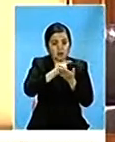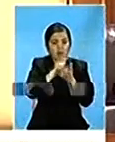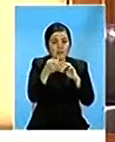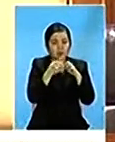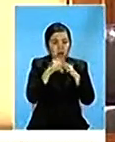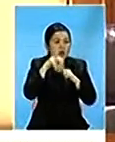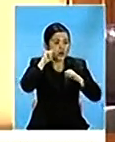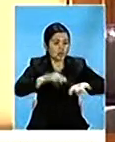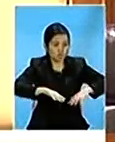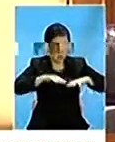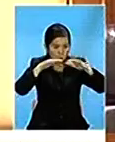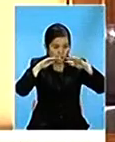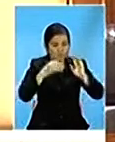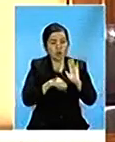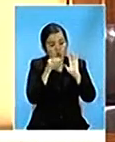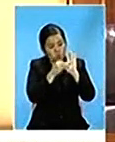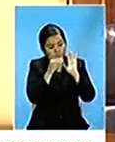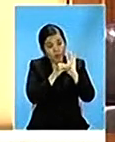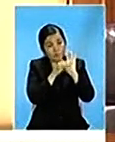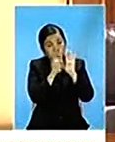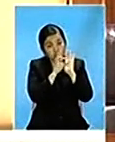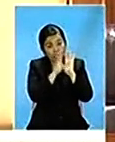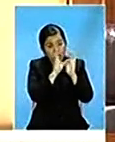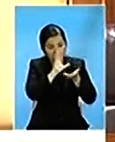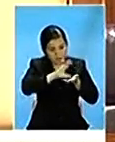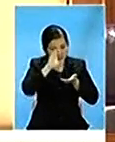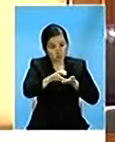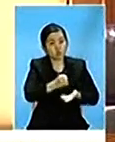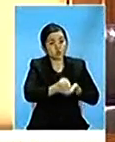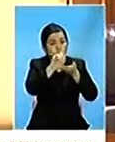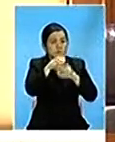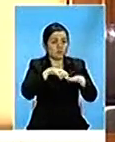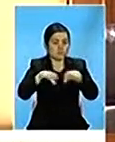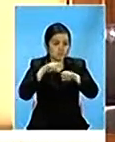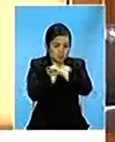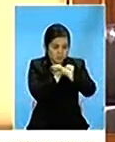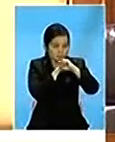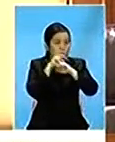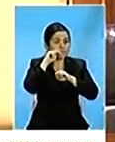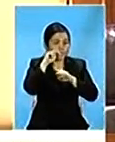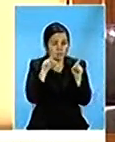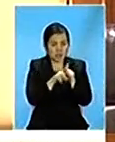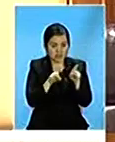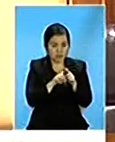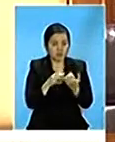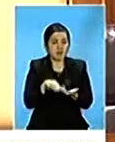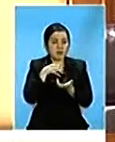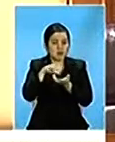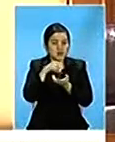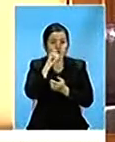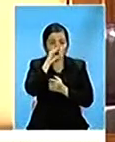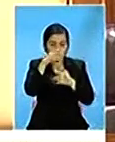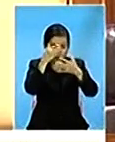การอะไรฮะเกื้อหนุนจากเงินก้อนนี้เช่นกันนะครับกระบวนการที่นำมาใช้ก็เมื่อกี้ผมให้ก็เรียนไปแล้วละ